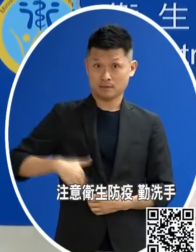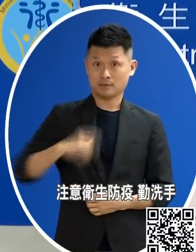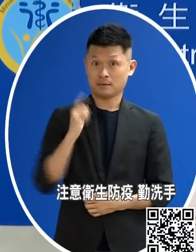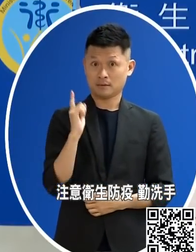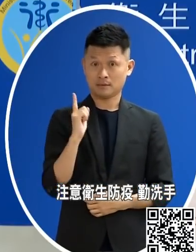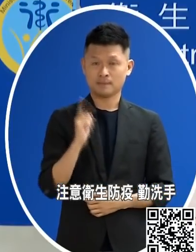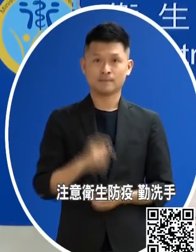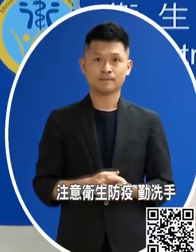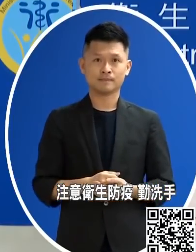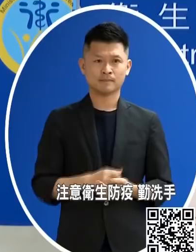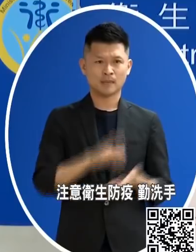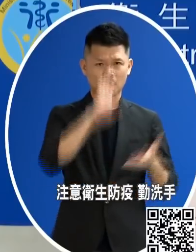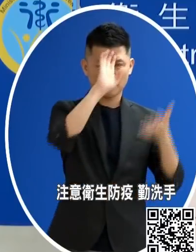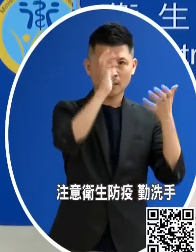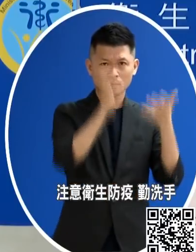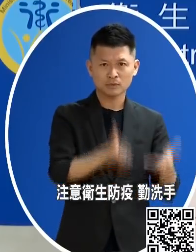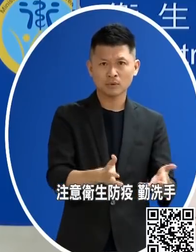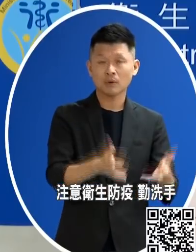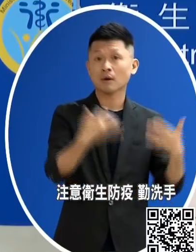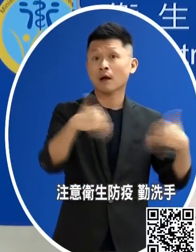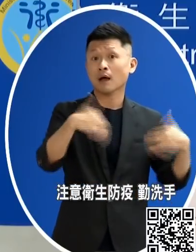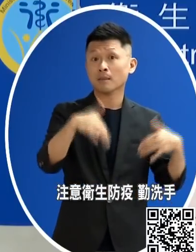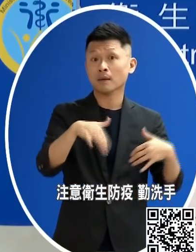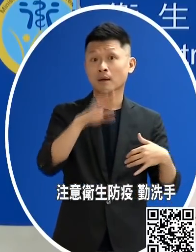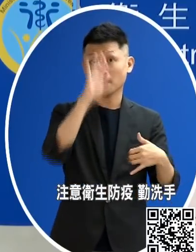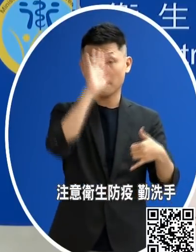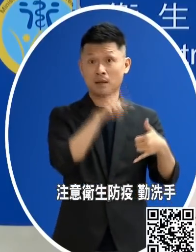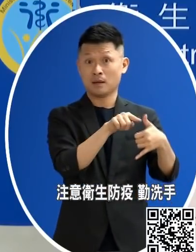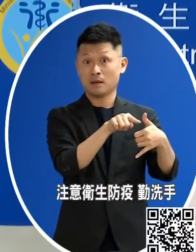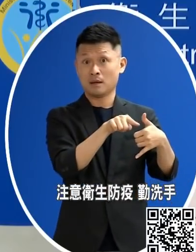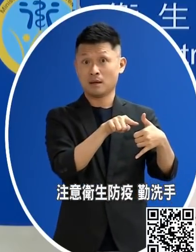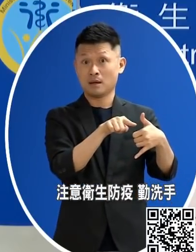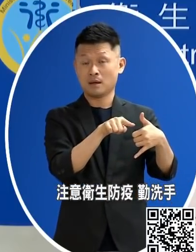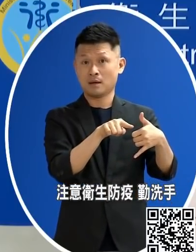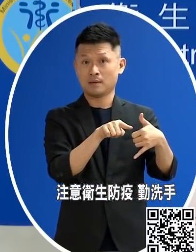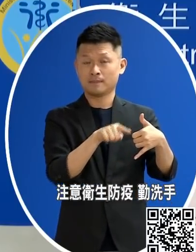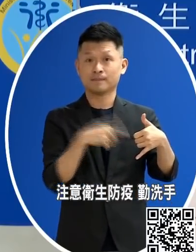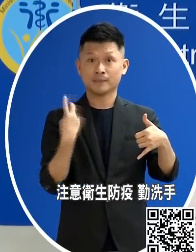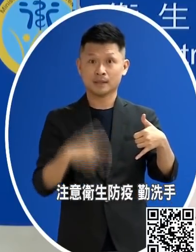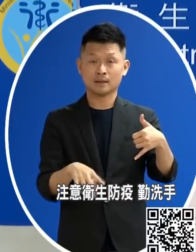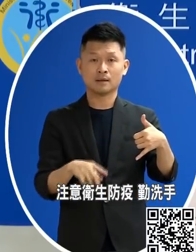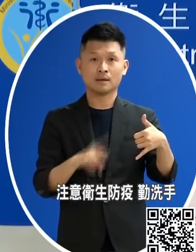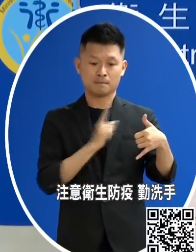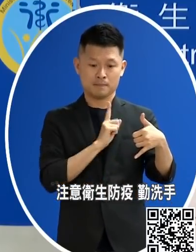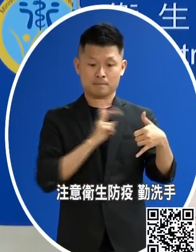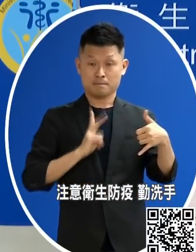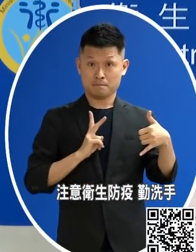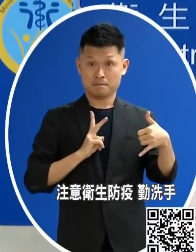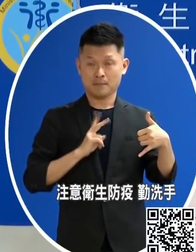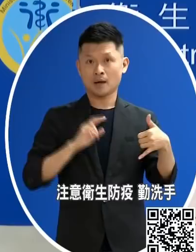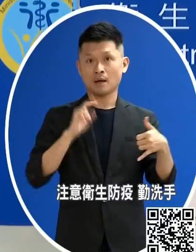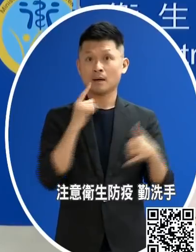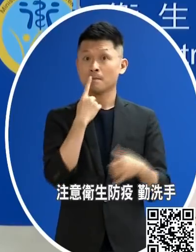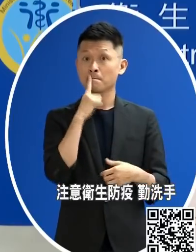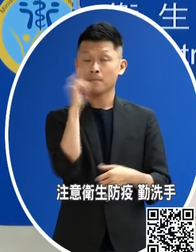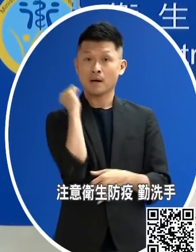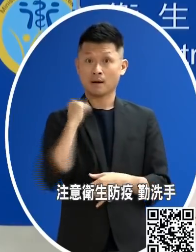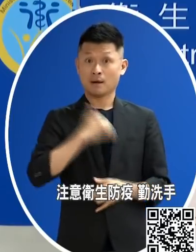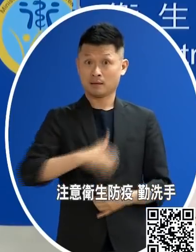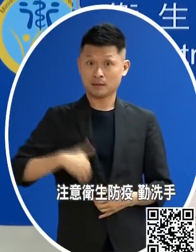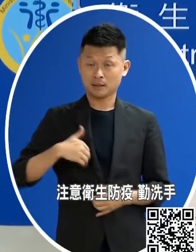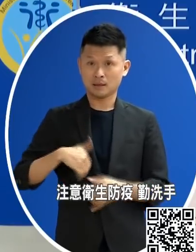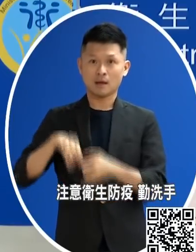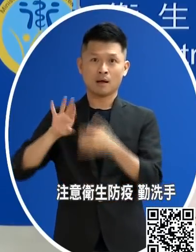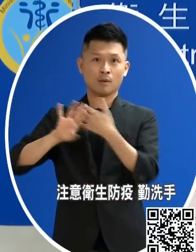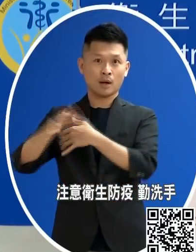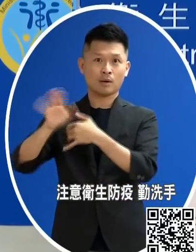个还没有进到重症的一个病人。那这项的双价的单株抗体，那我们紧急采购已经进